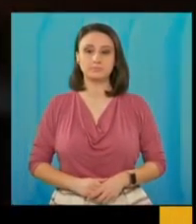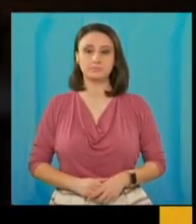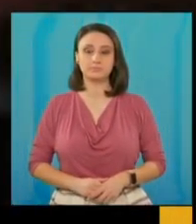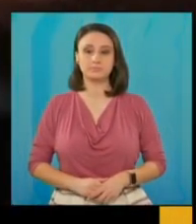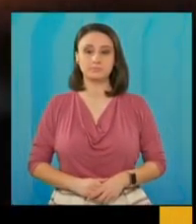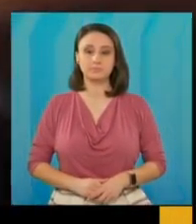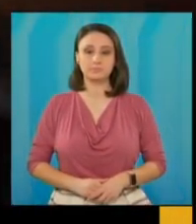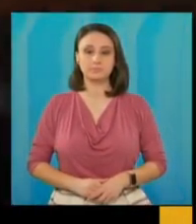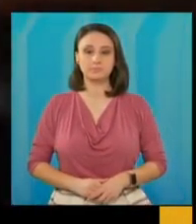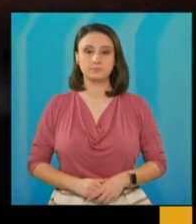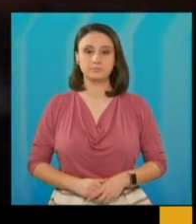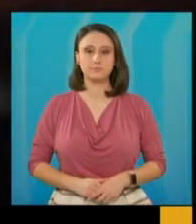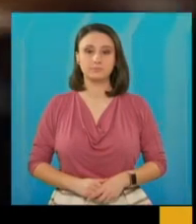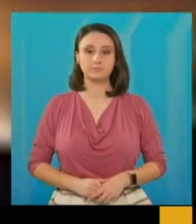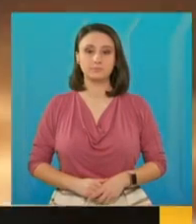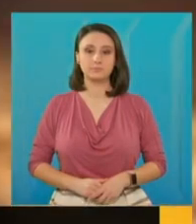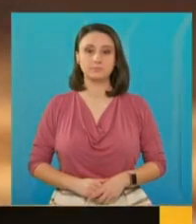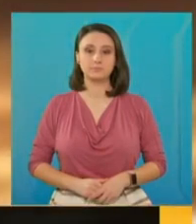Uf, te blin!